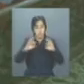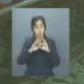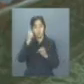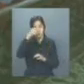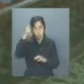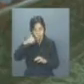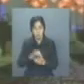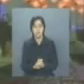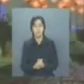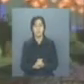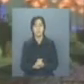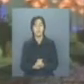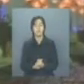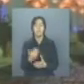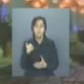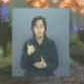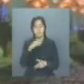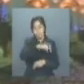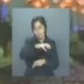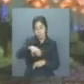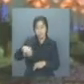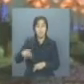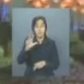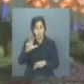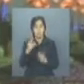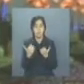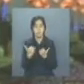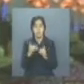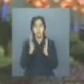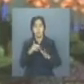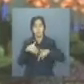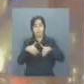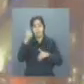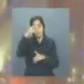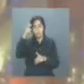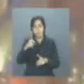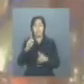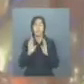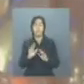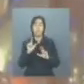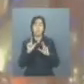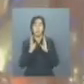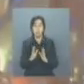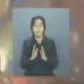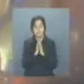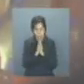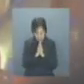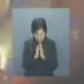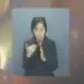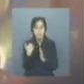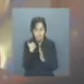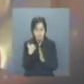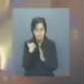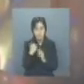อนครย่างกุ้งและเมืองมันทะเลมีรายงานว่าชาวพม่าถึง3ล้านคนเข้าสักการะนมัสการพระธาตุของพระพุทธเจ้